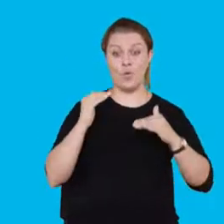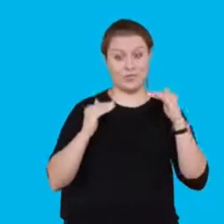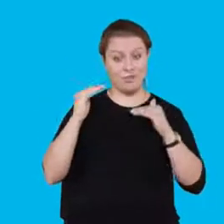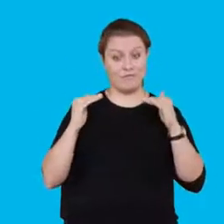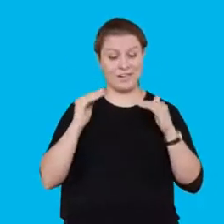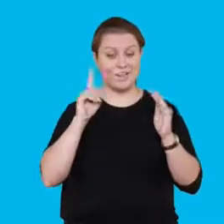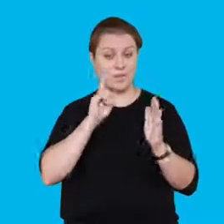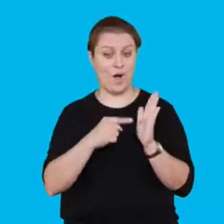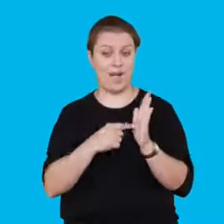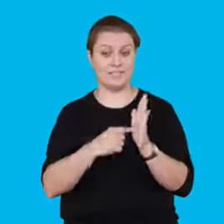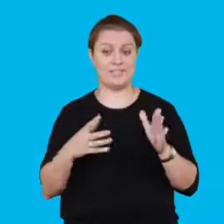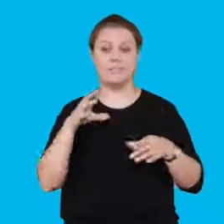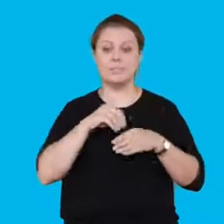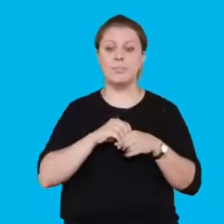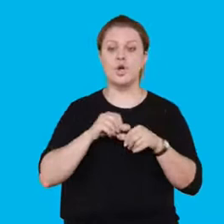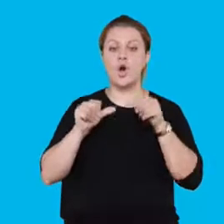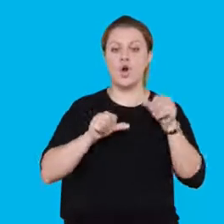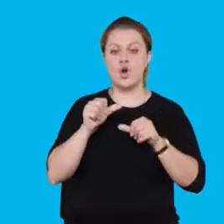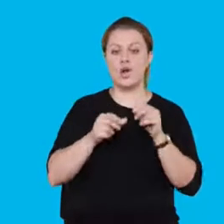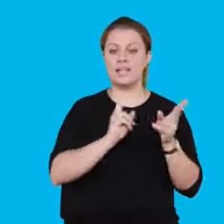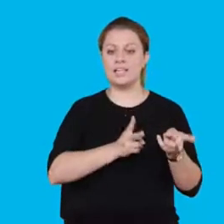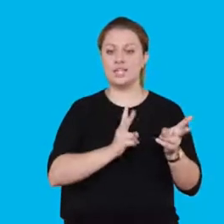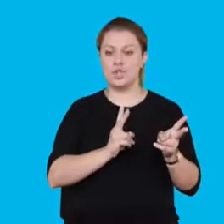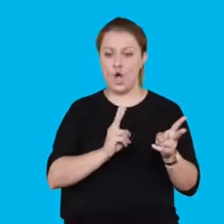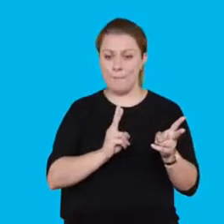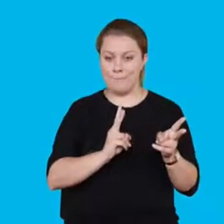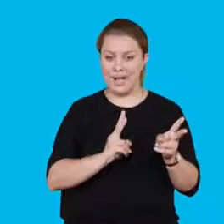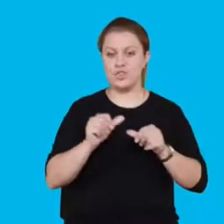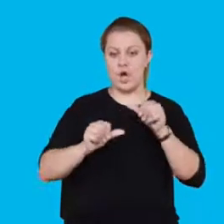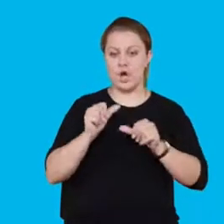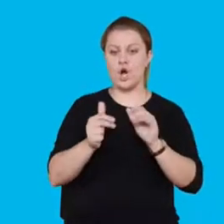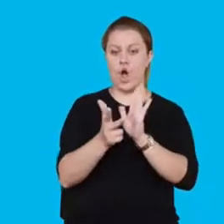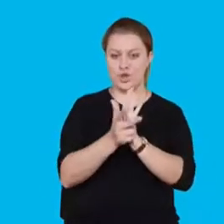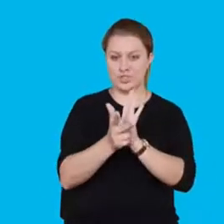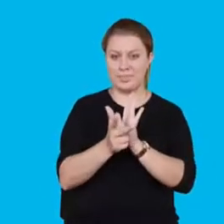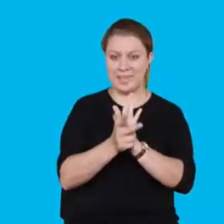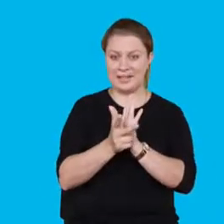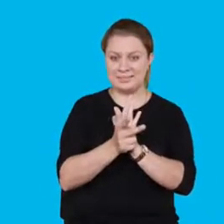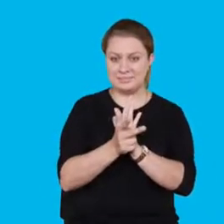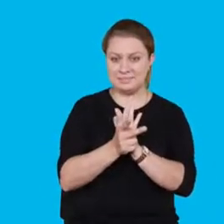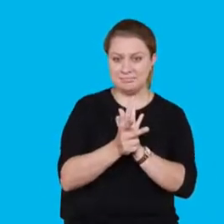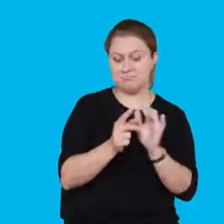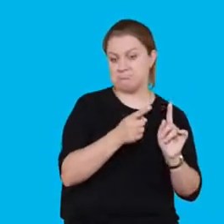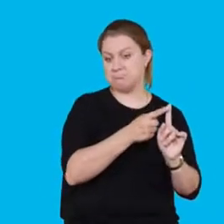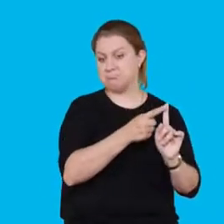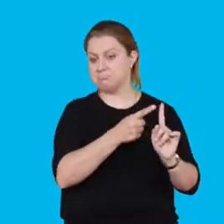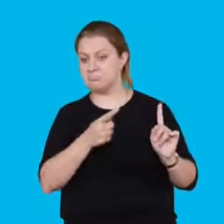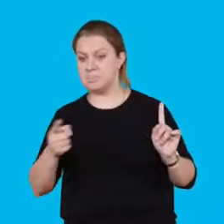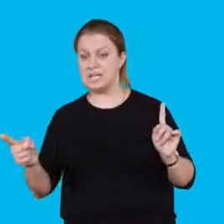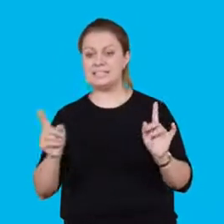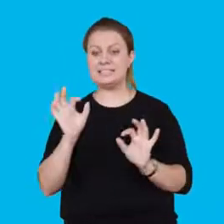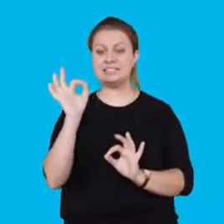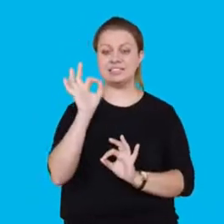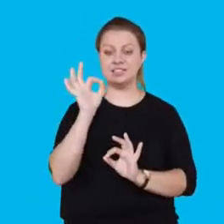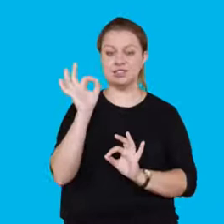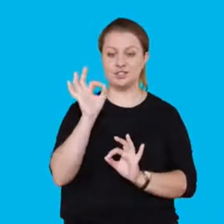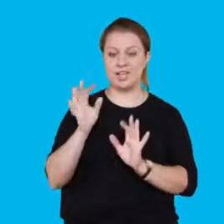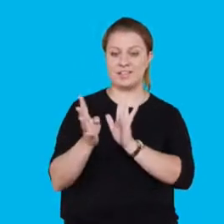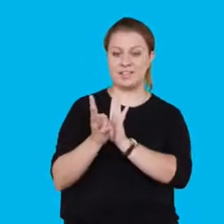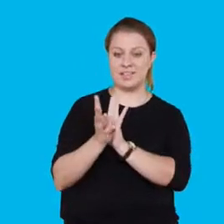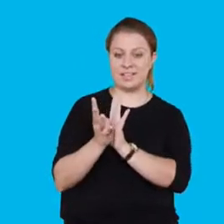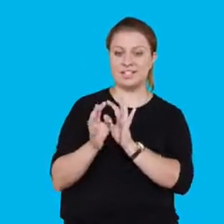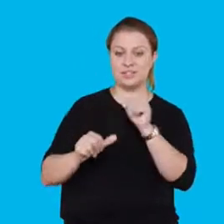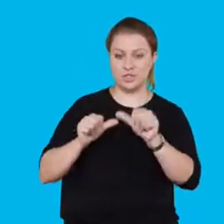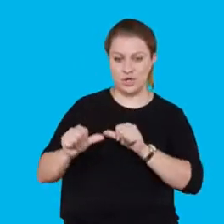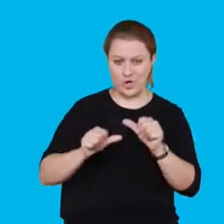rządy ludowe w roku, w listopadzie 18 do, prawda, stycznia 19, to one